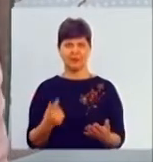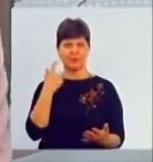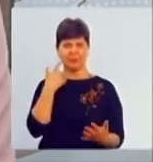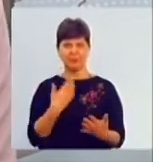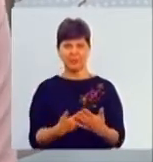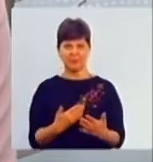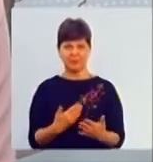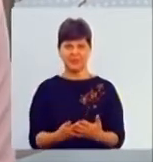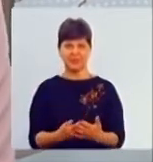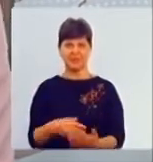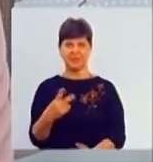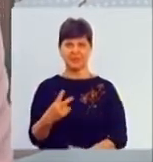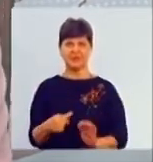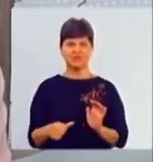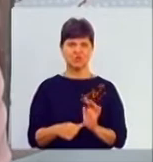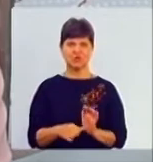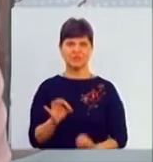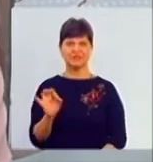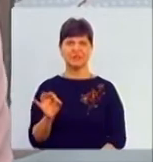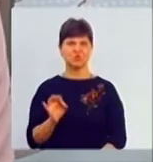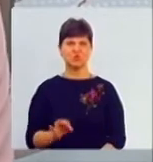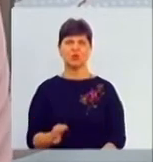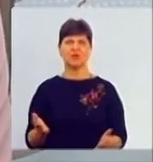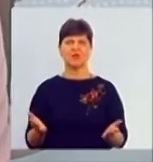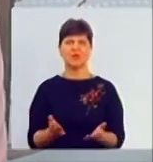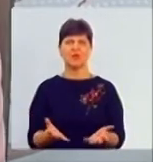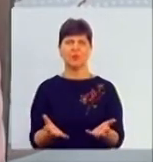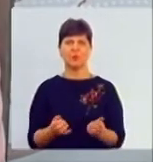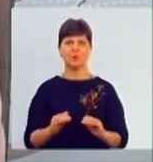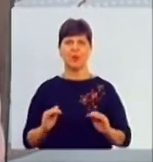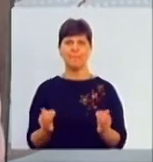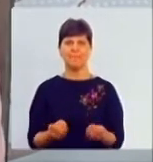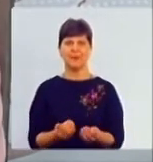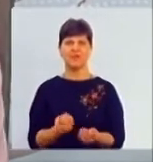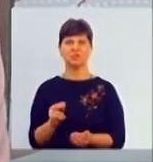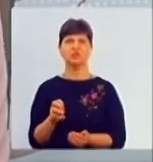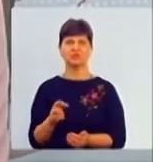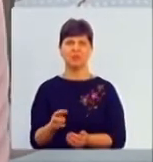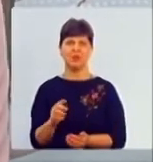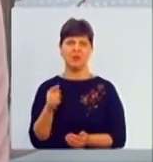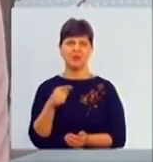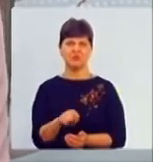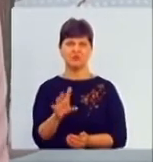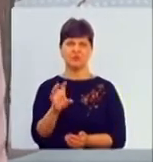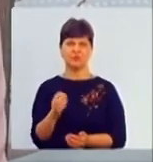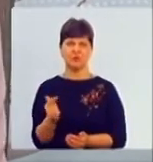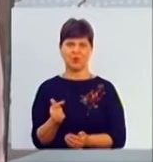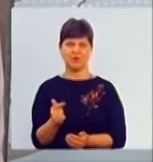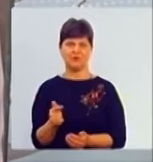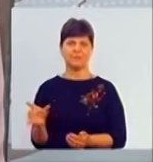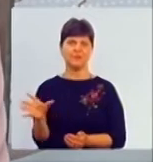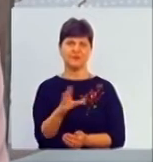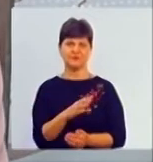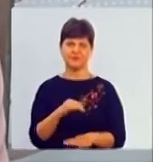приблизно 26%, які отримують менше, ніж 1500 гривень. Всі інші, фактично